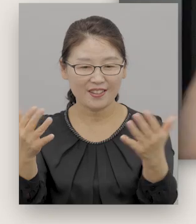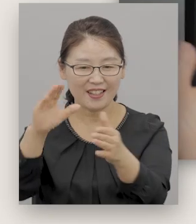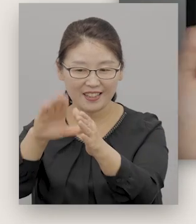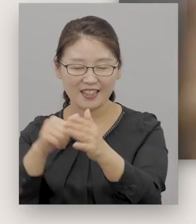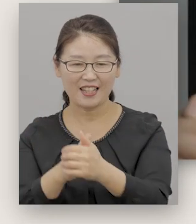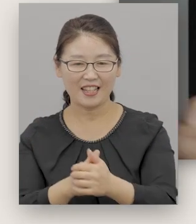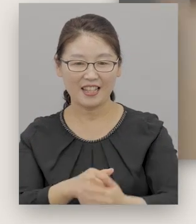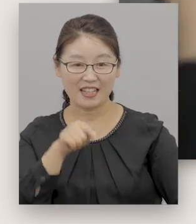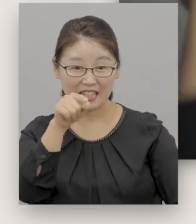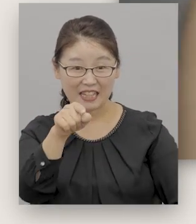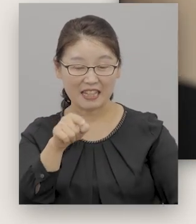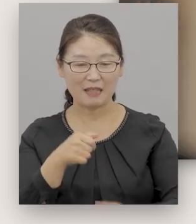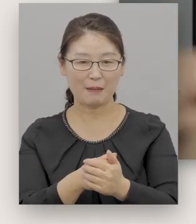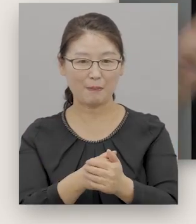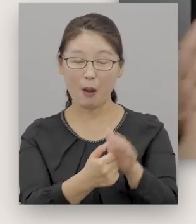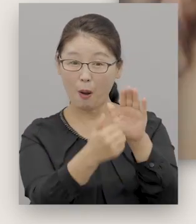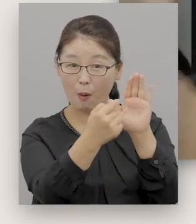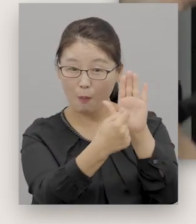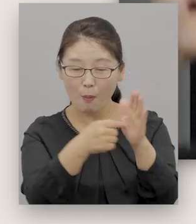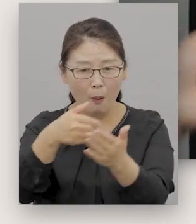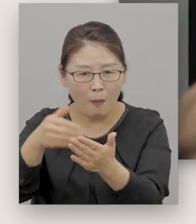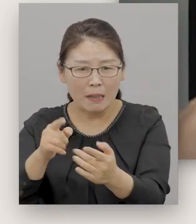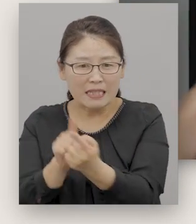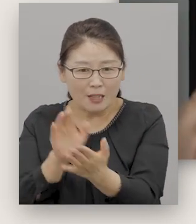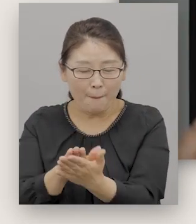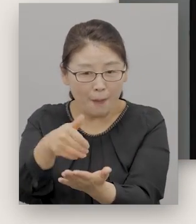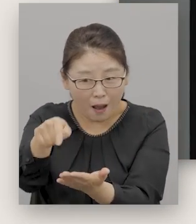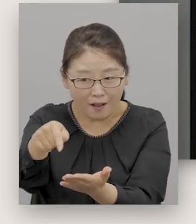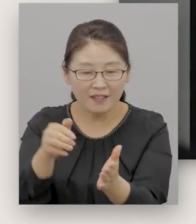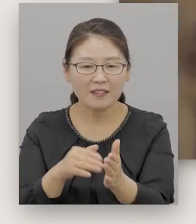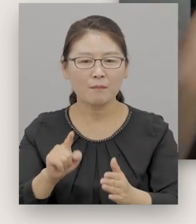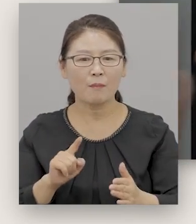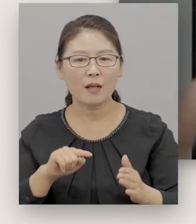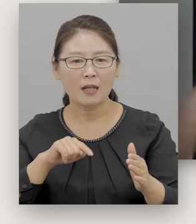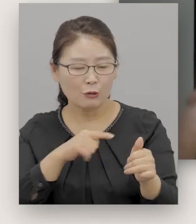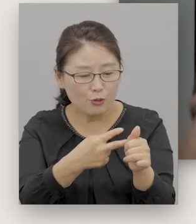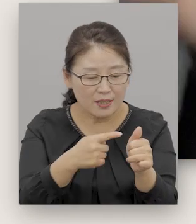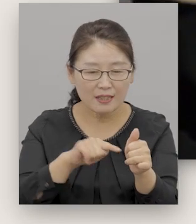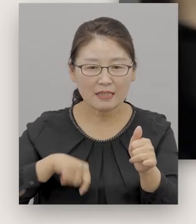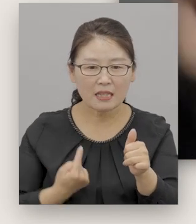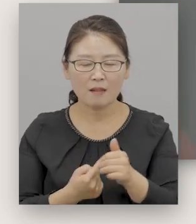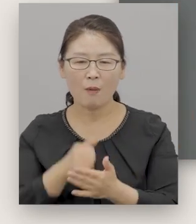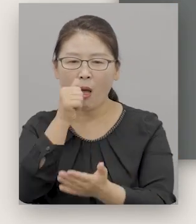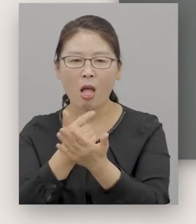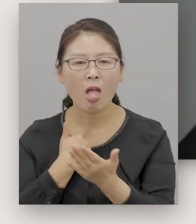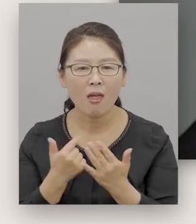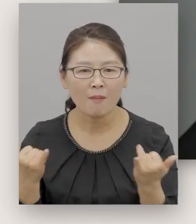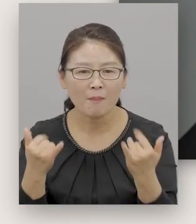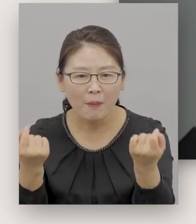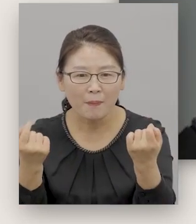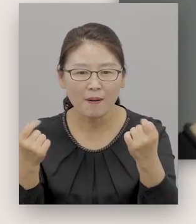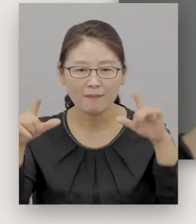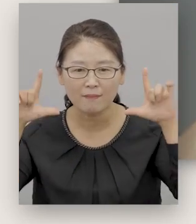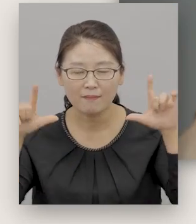보시면 어떤가요? 본인 스스로를 현상범으로 만들었죠. 이게 또 제가 이 작업이 여기 오기 전까지는 이게